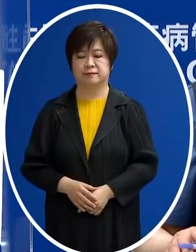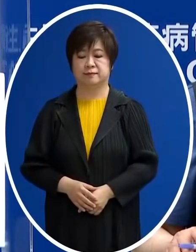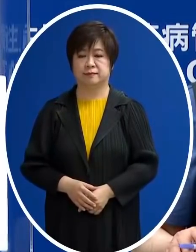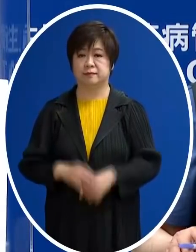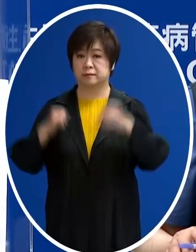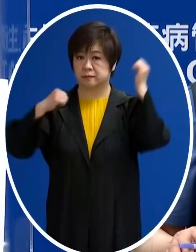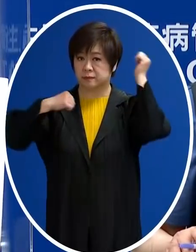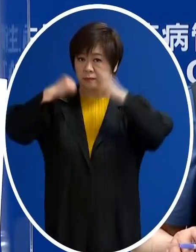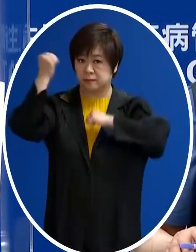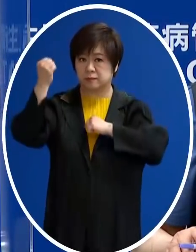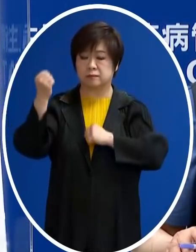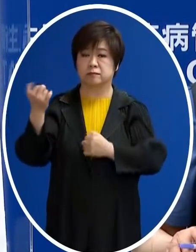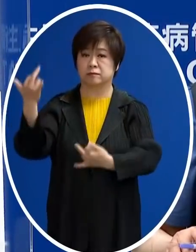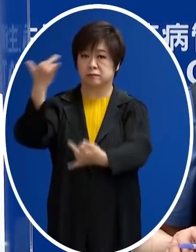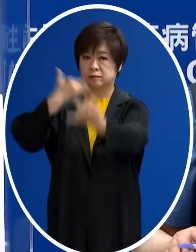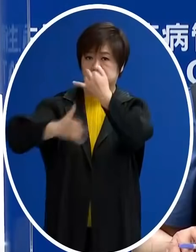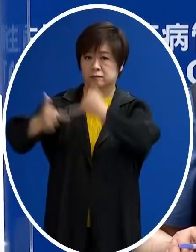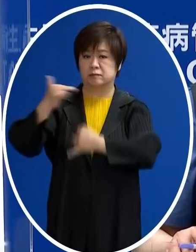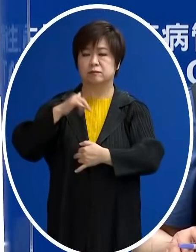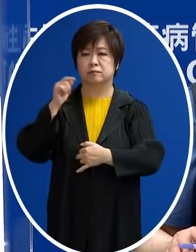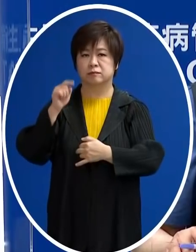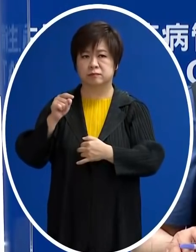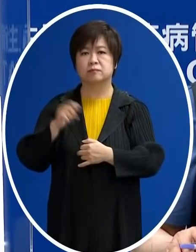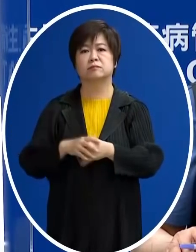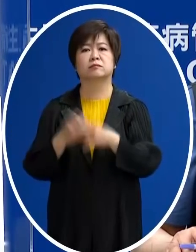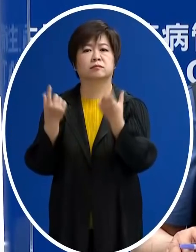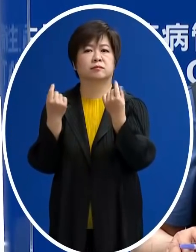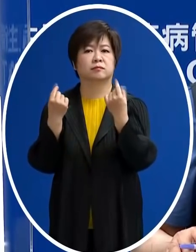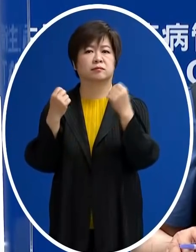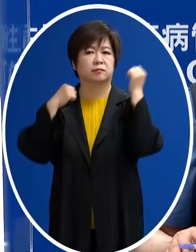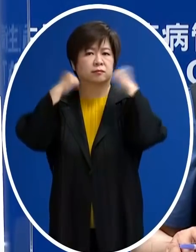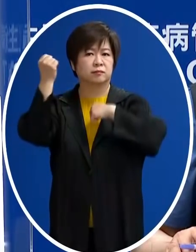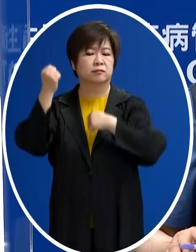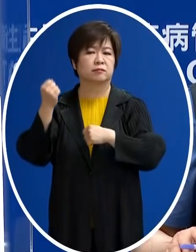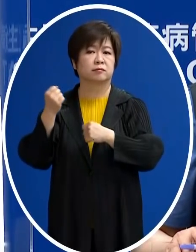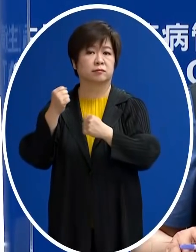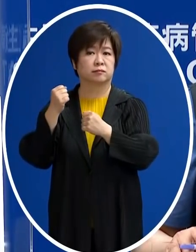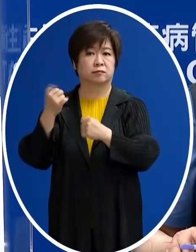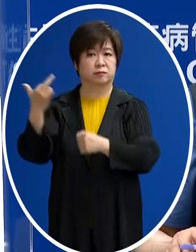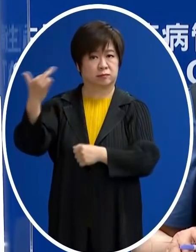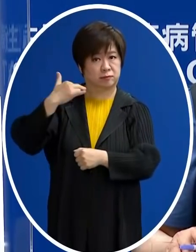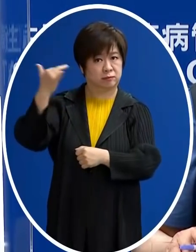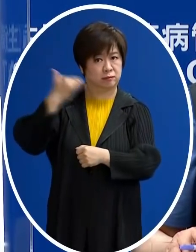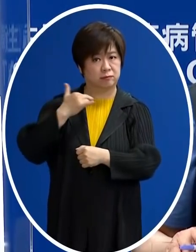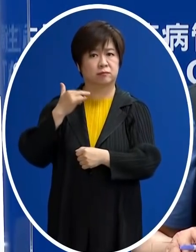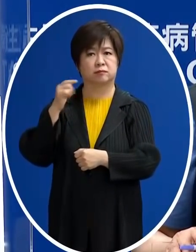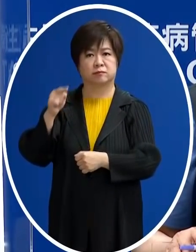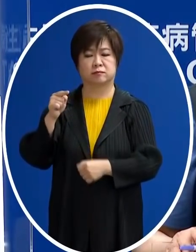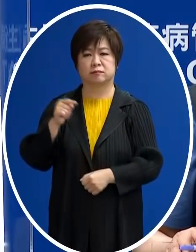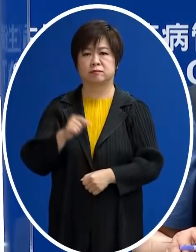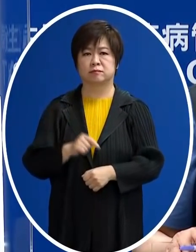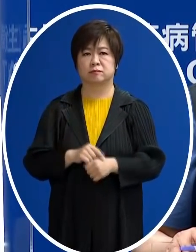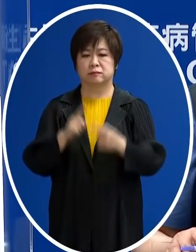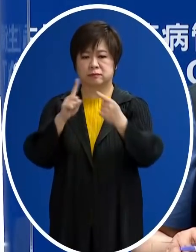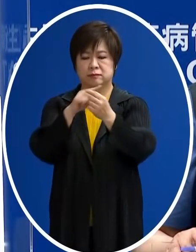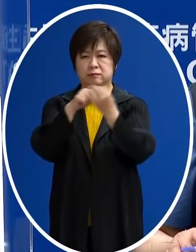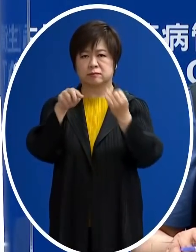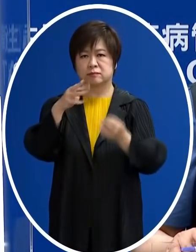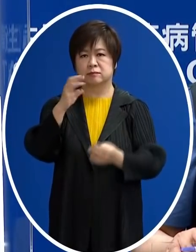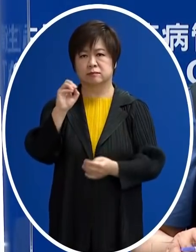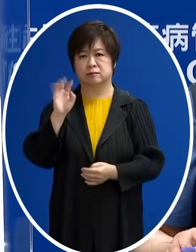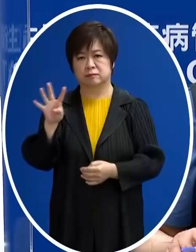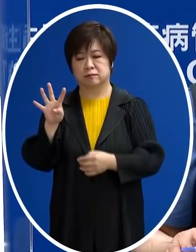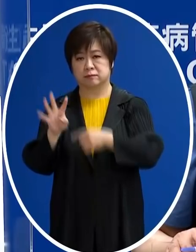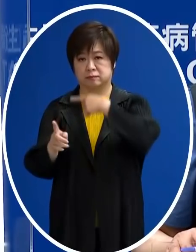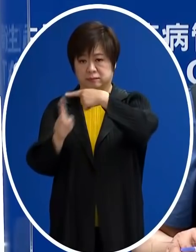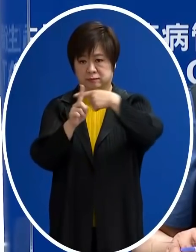那早上的情况还是哈，这维持一样哈。上午的班机，哦，今天检验的304人，那阳性